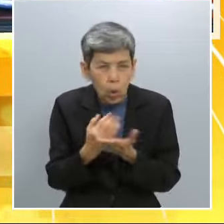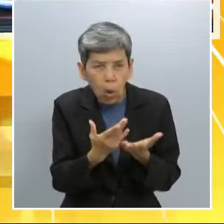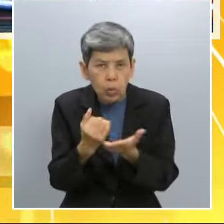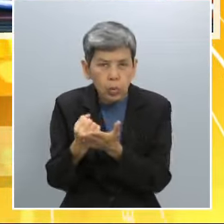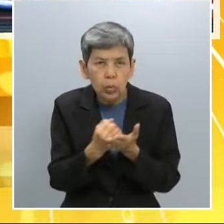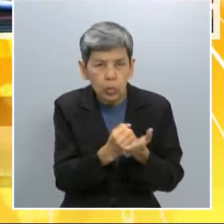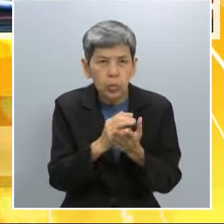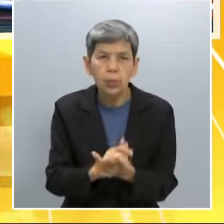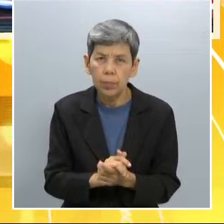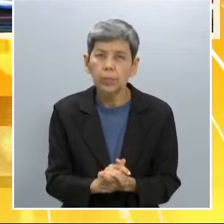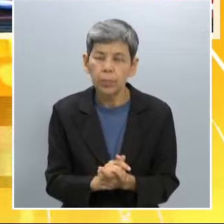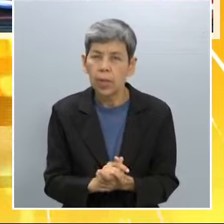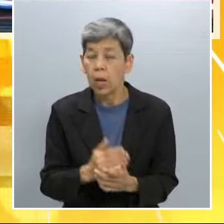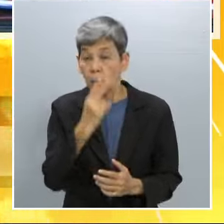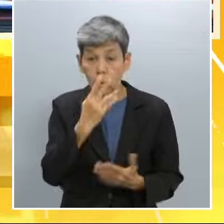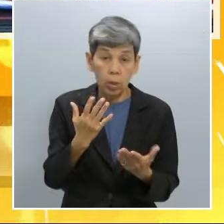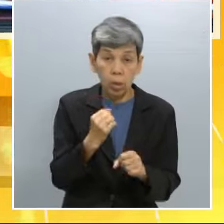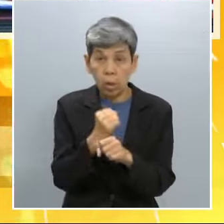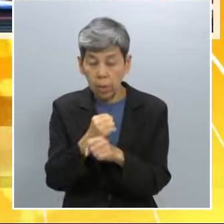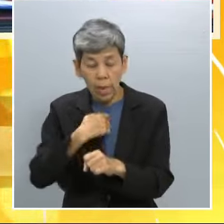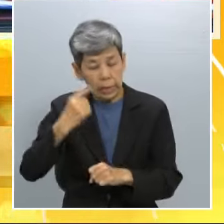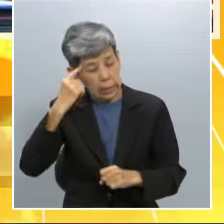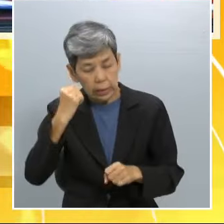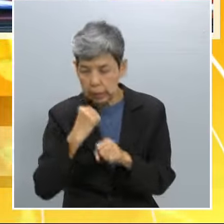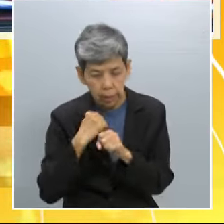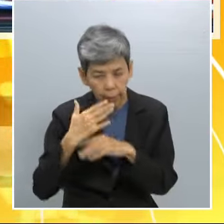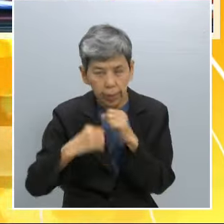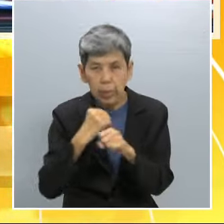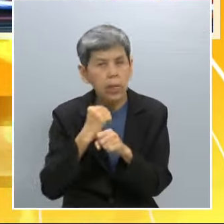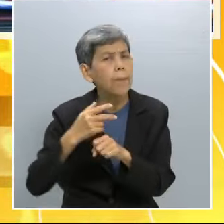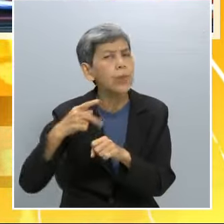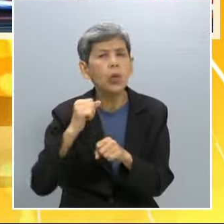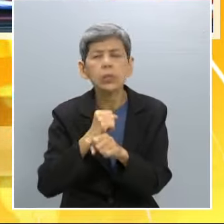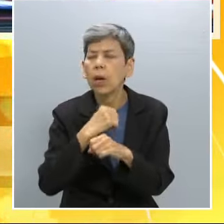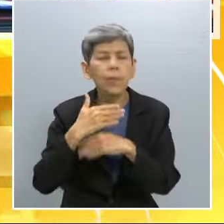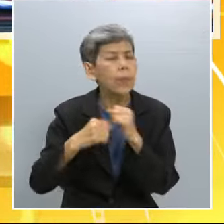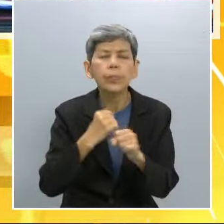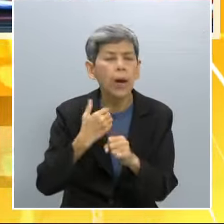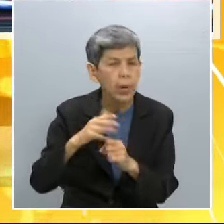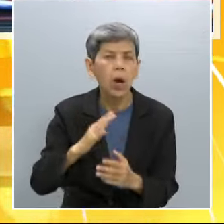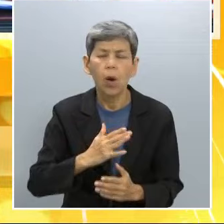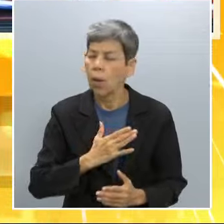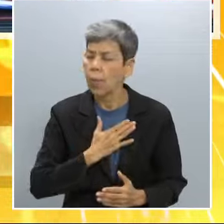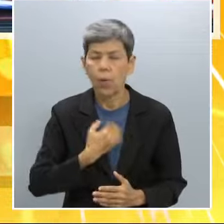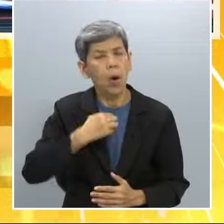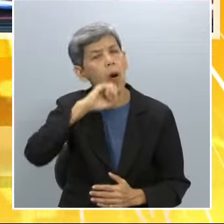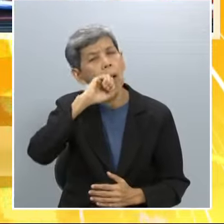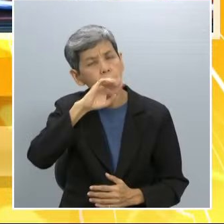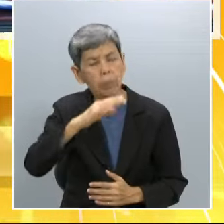ยนะครับเพราะฉะนั้นตรงไหนที่มันคิดแล้วทำแล้วมันเป็นประโยชน์ท่านดำเนินการได้เลยครับผมให้คำยืนยันนะว่าผม